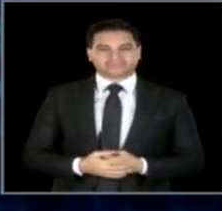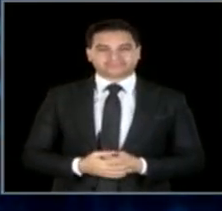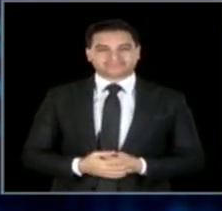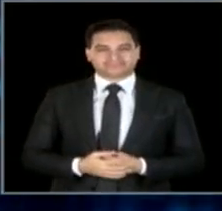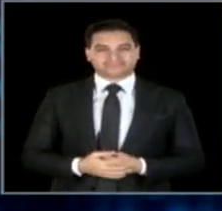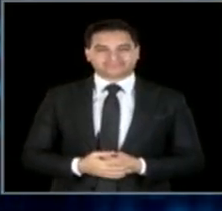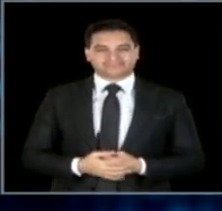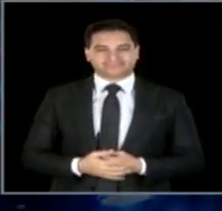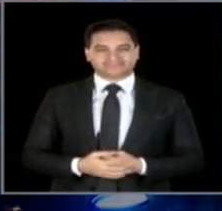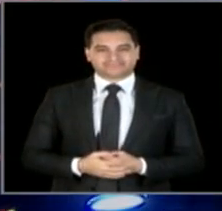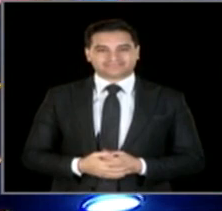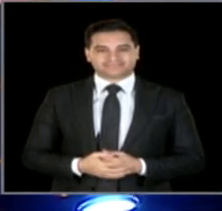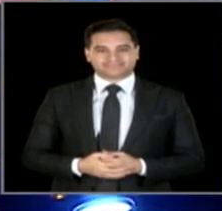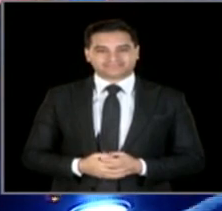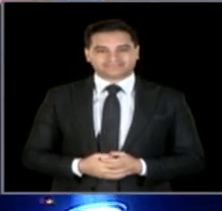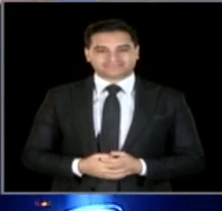الفنون.